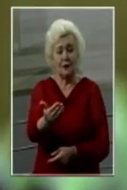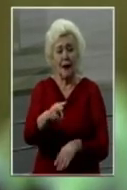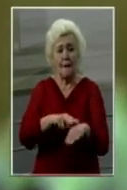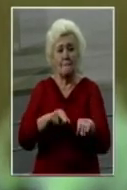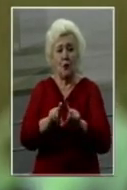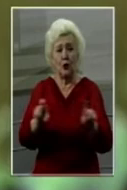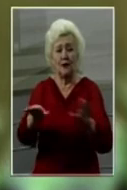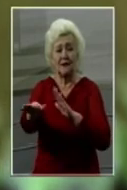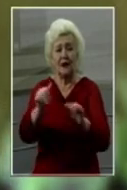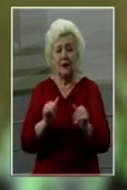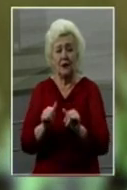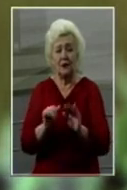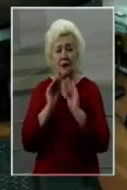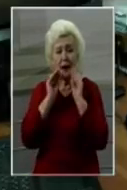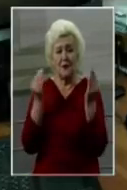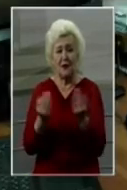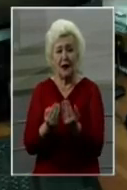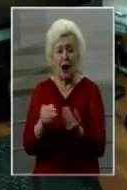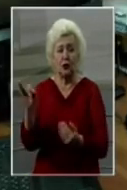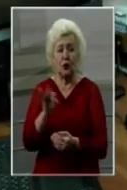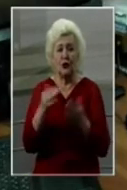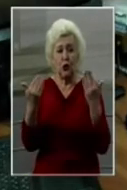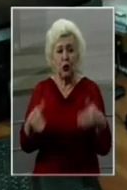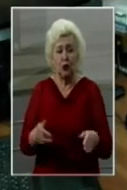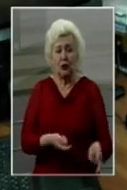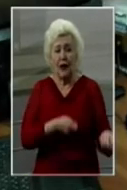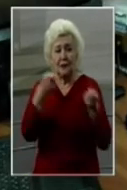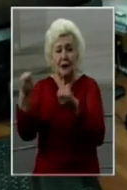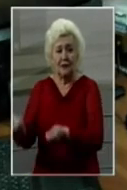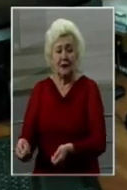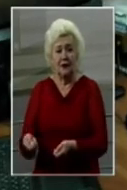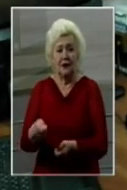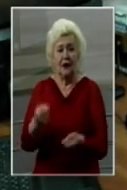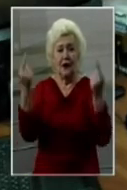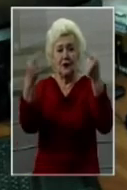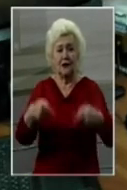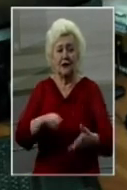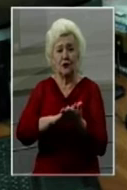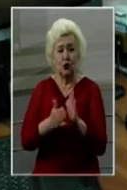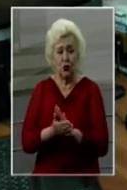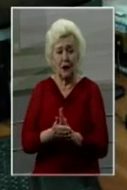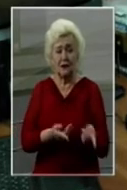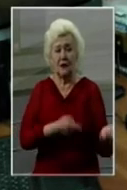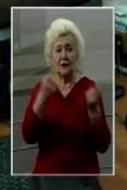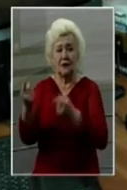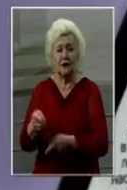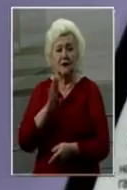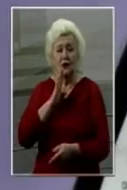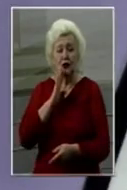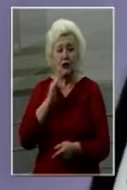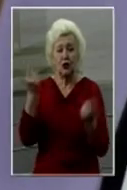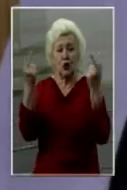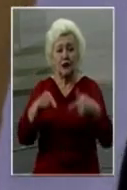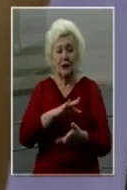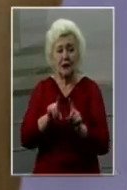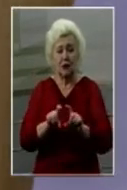поліція викликає мобільну бригаду і вже доставляє, якщо це кризова ситуація, доставляє жінку до кризового центру. Одна